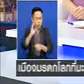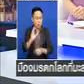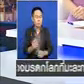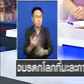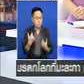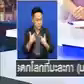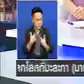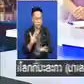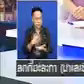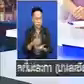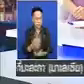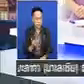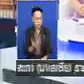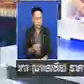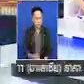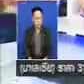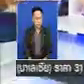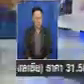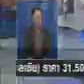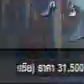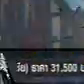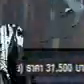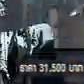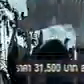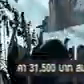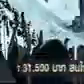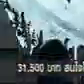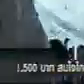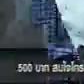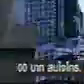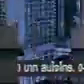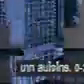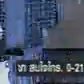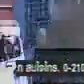าก่อนติดตามกับคุณสุชาดาครับ